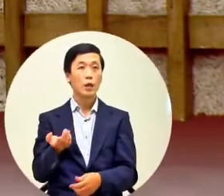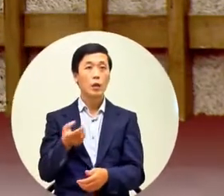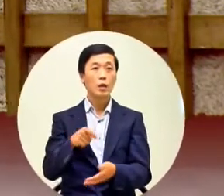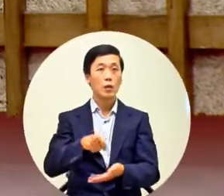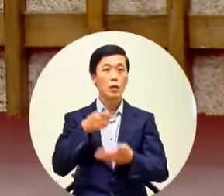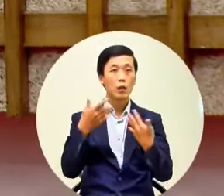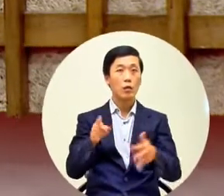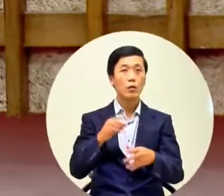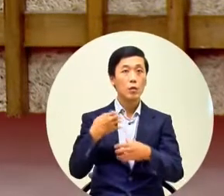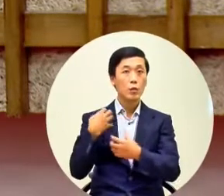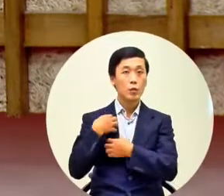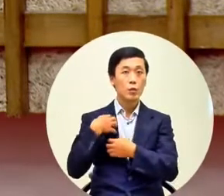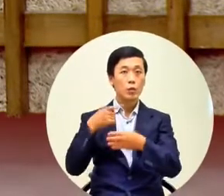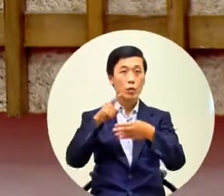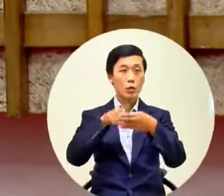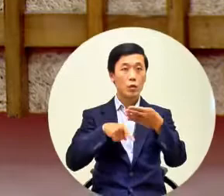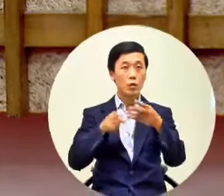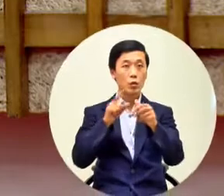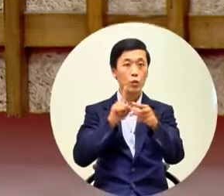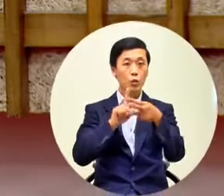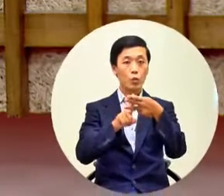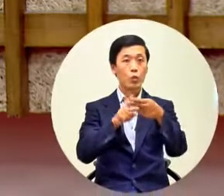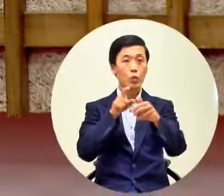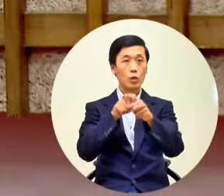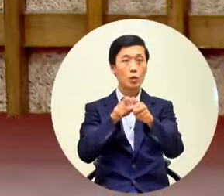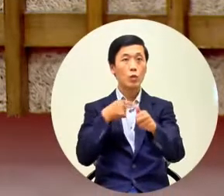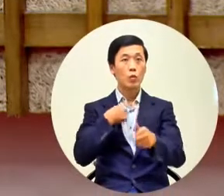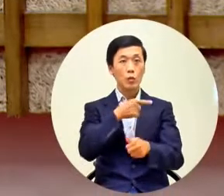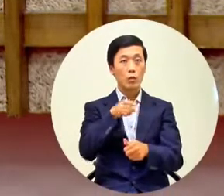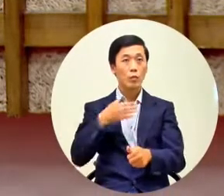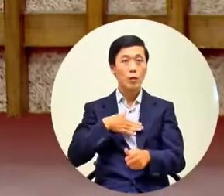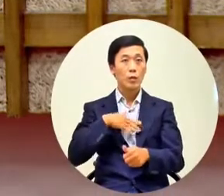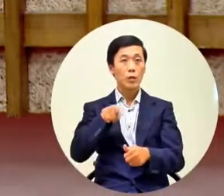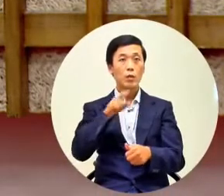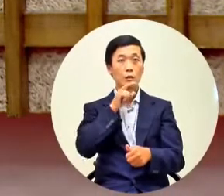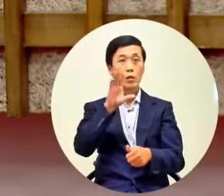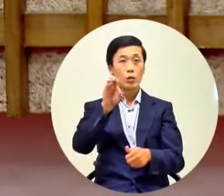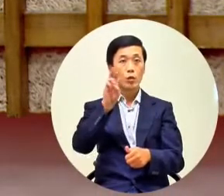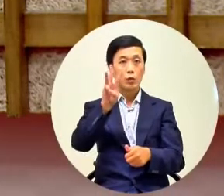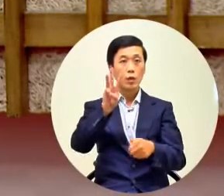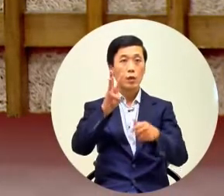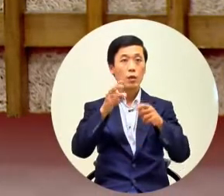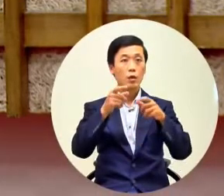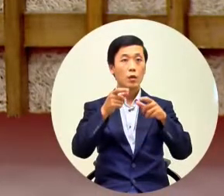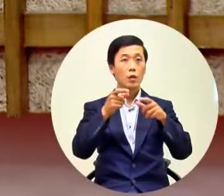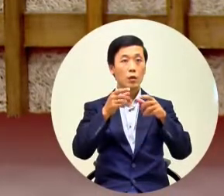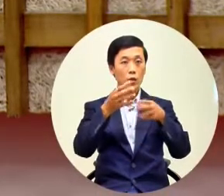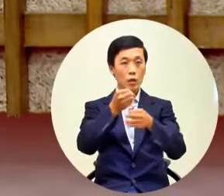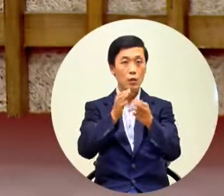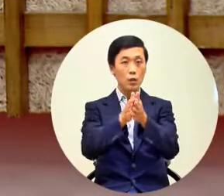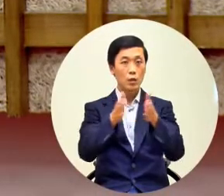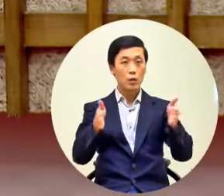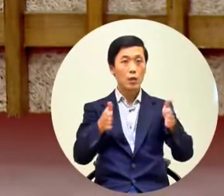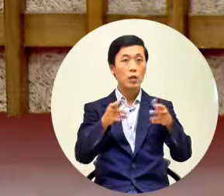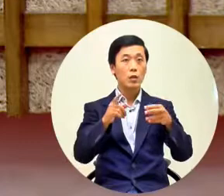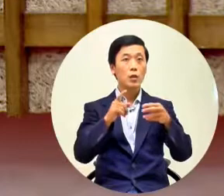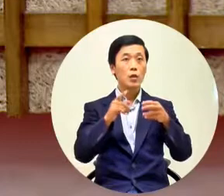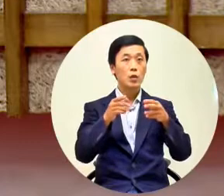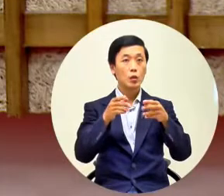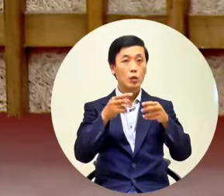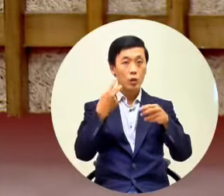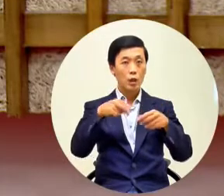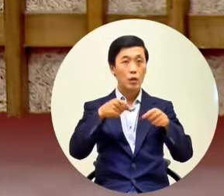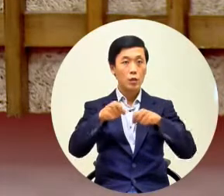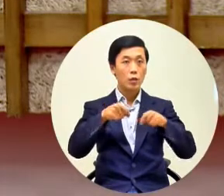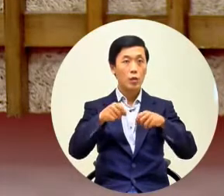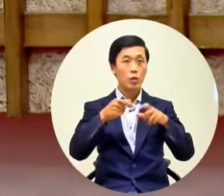这个军事主题的公园，我们知道说这里是九十三期的湿地重化区，周边现在要进行重化，有市场要迁